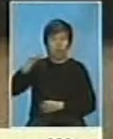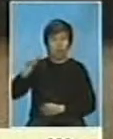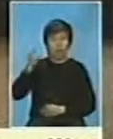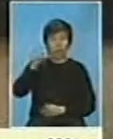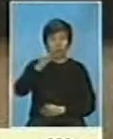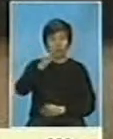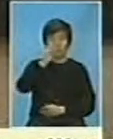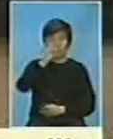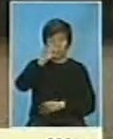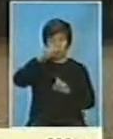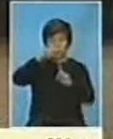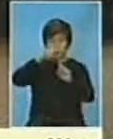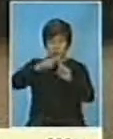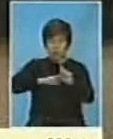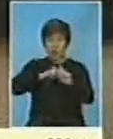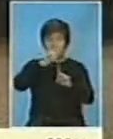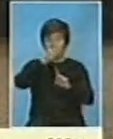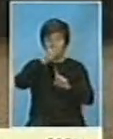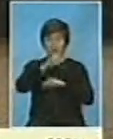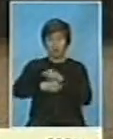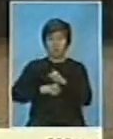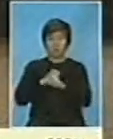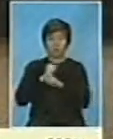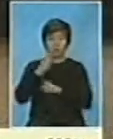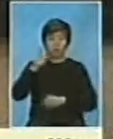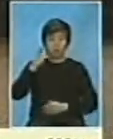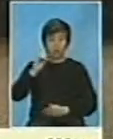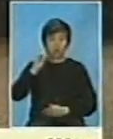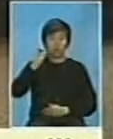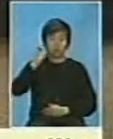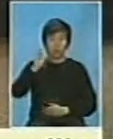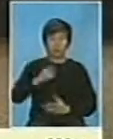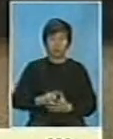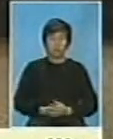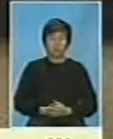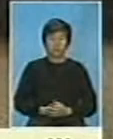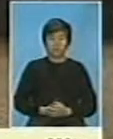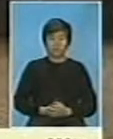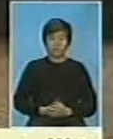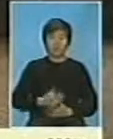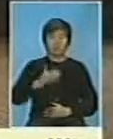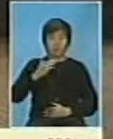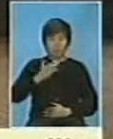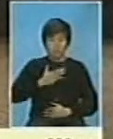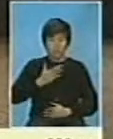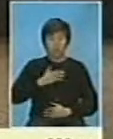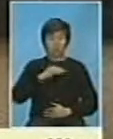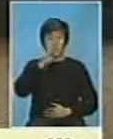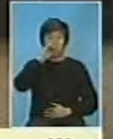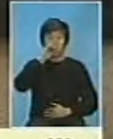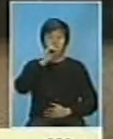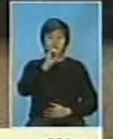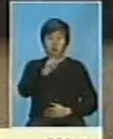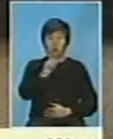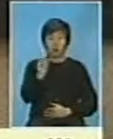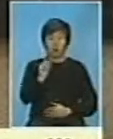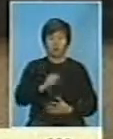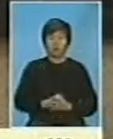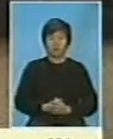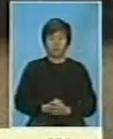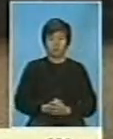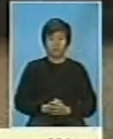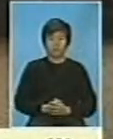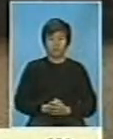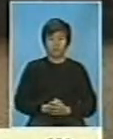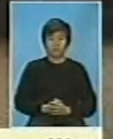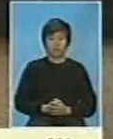ถุนายน2558ดังนั้นผมก็ยังขอยืนยันว่าการแ